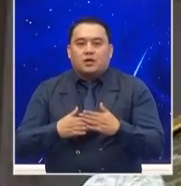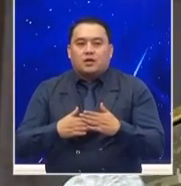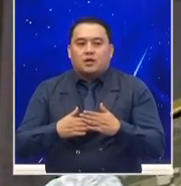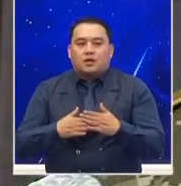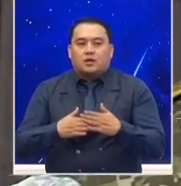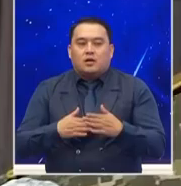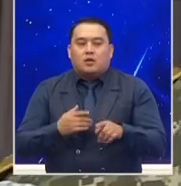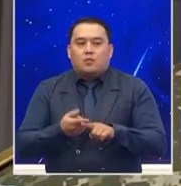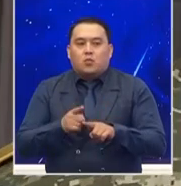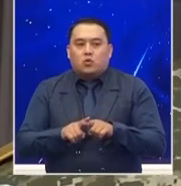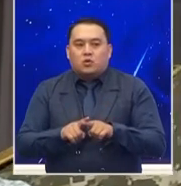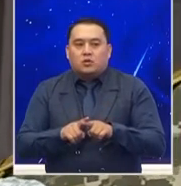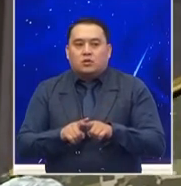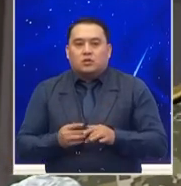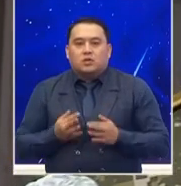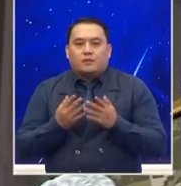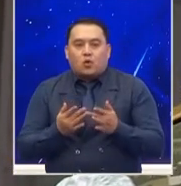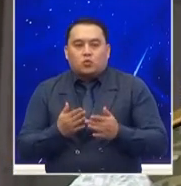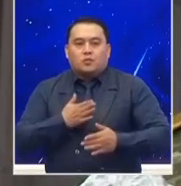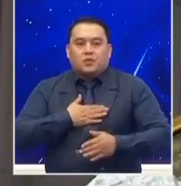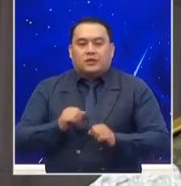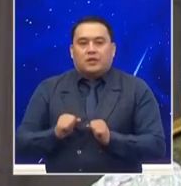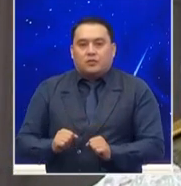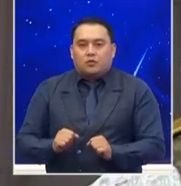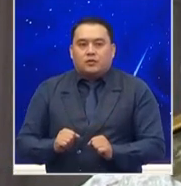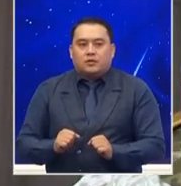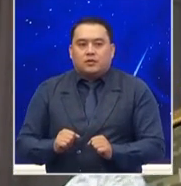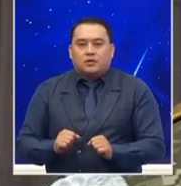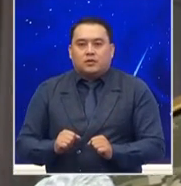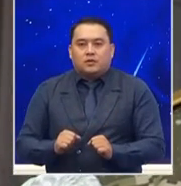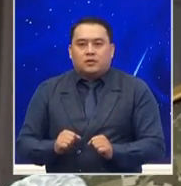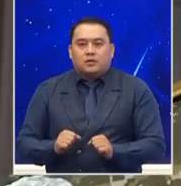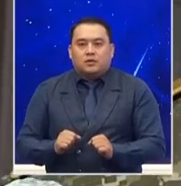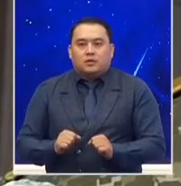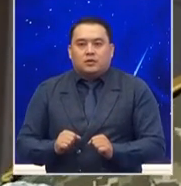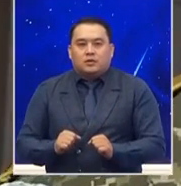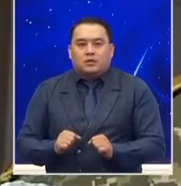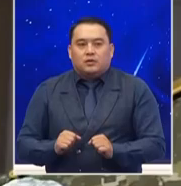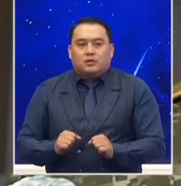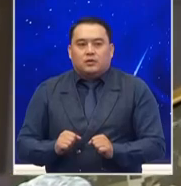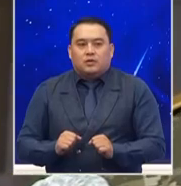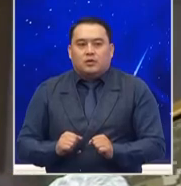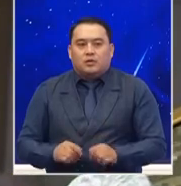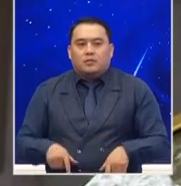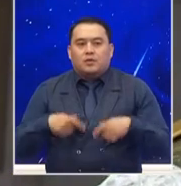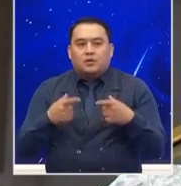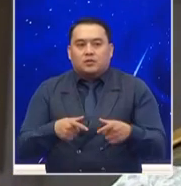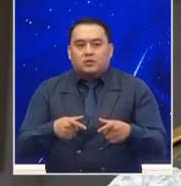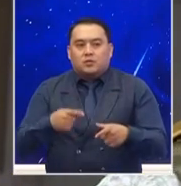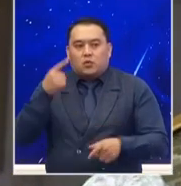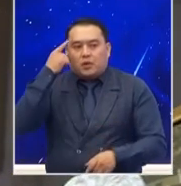әскери техникалық мектебінде түлек болып атқаныма. Бұл маған үлкен бір белестерді бағындыру болып саналады.